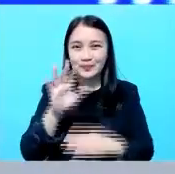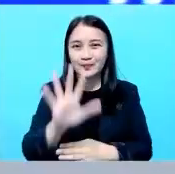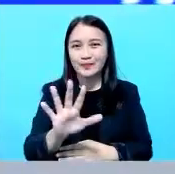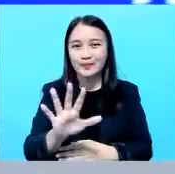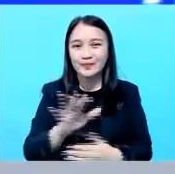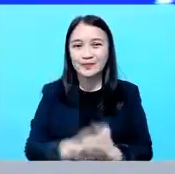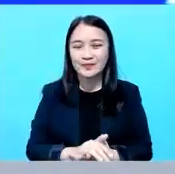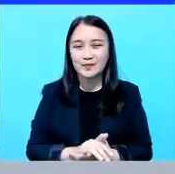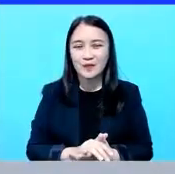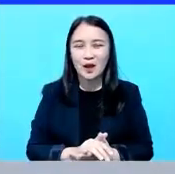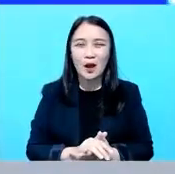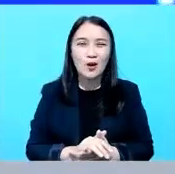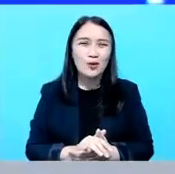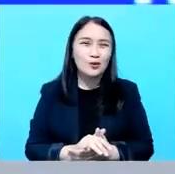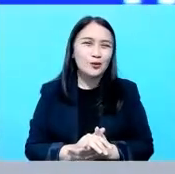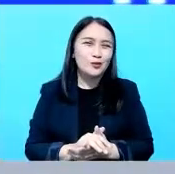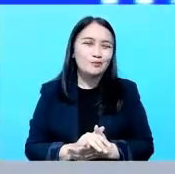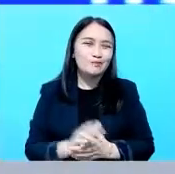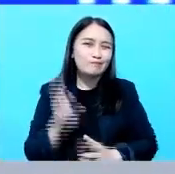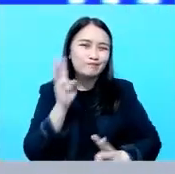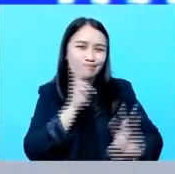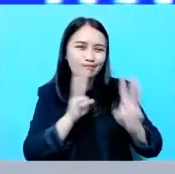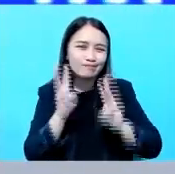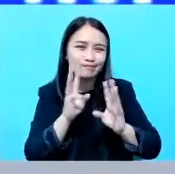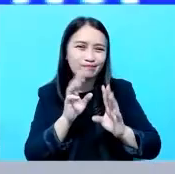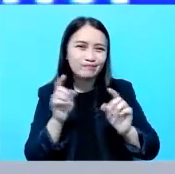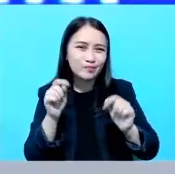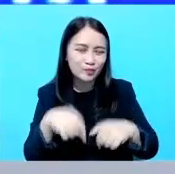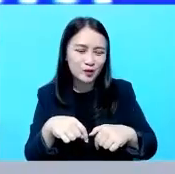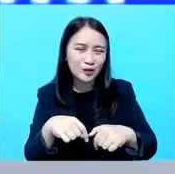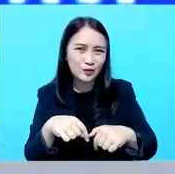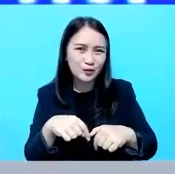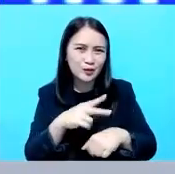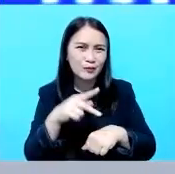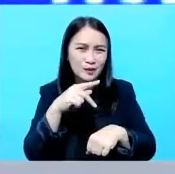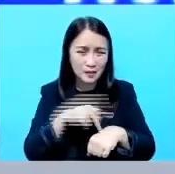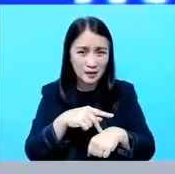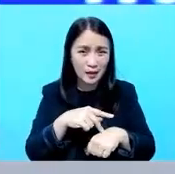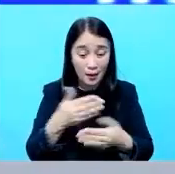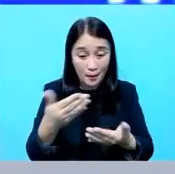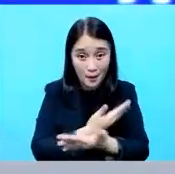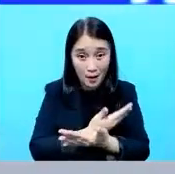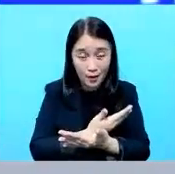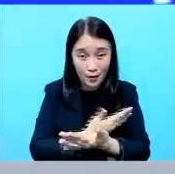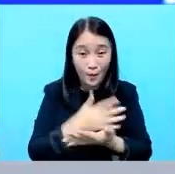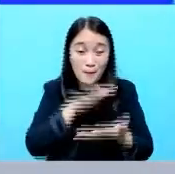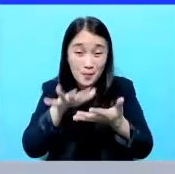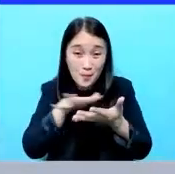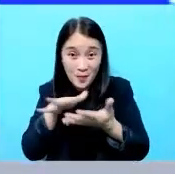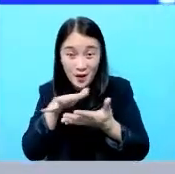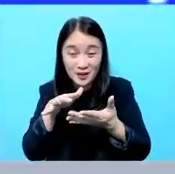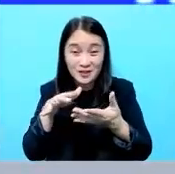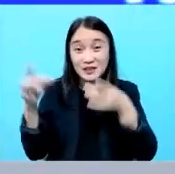ba ang PDEA Central Visayas na makapasok sa Pilipinas ang party drug na Happy Water? Inihahalo raw ito sa